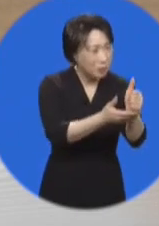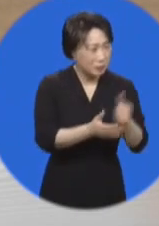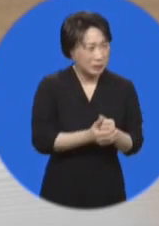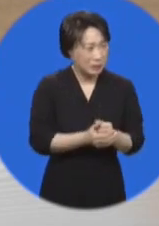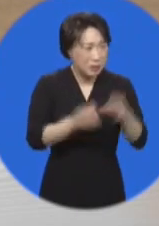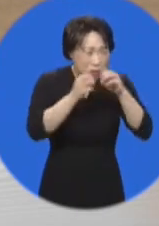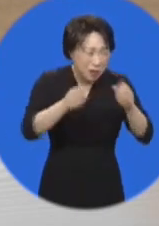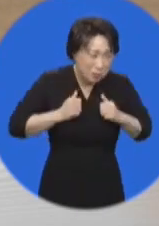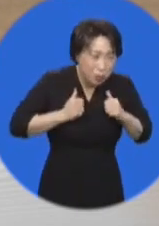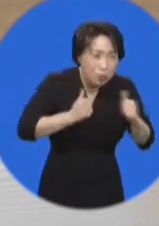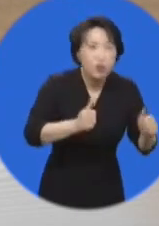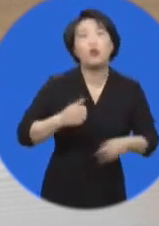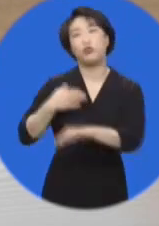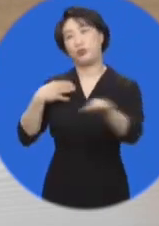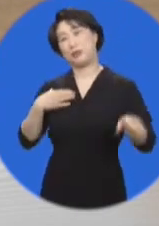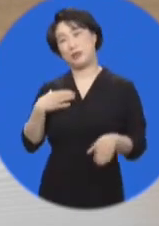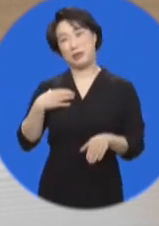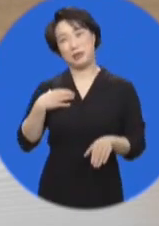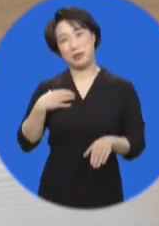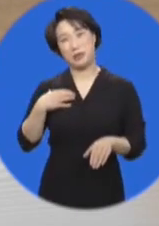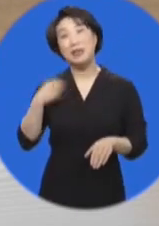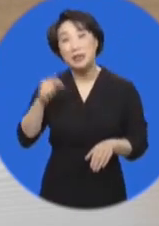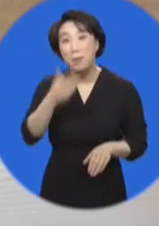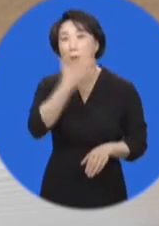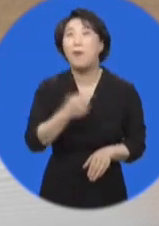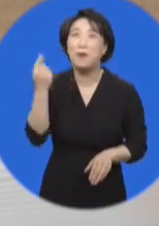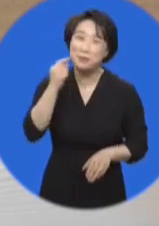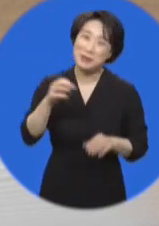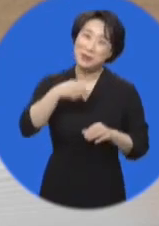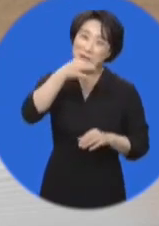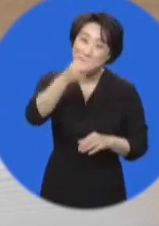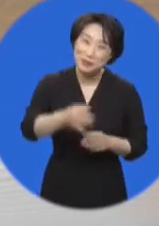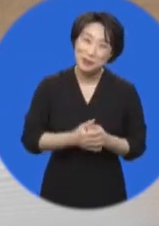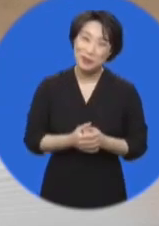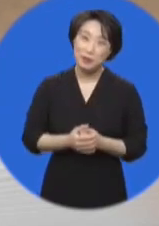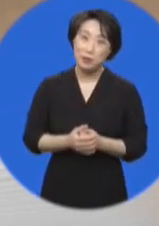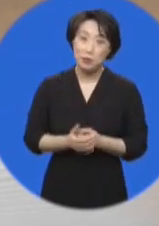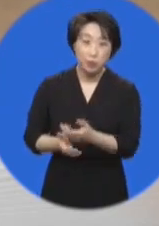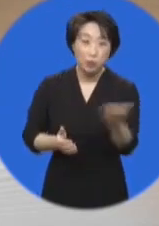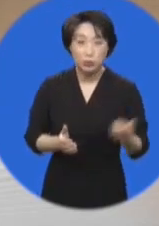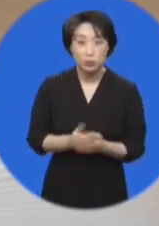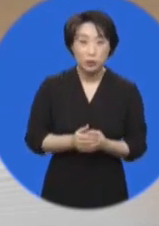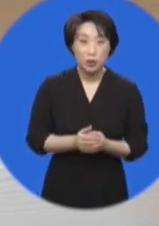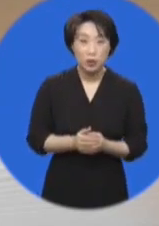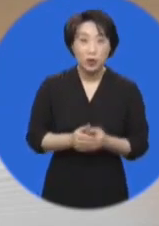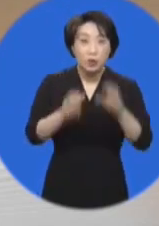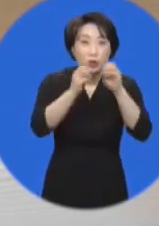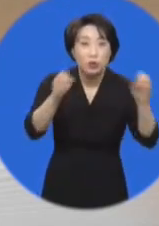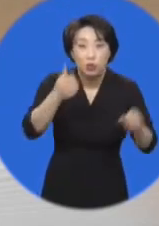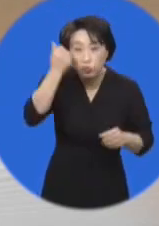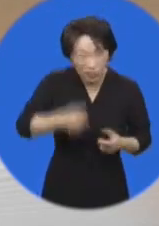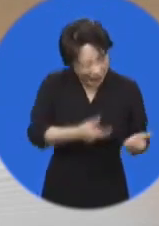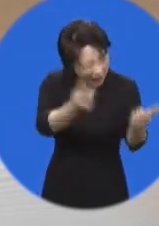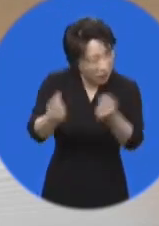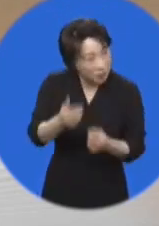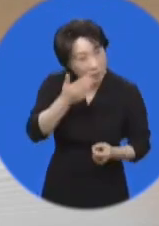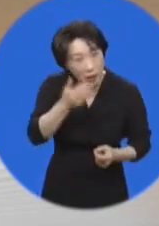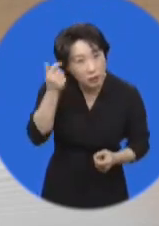부지런히 전해주는 것이 복음이다 이 말이에요. 근데 아무나 전어나 이